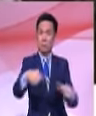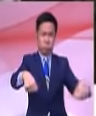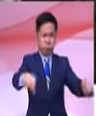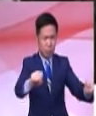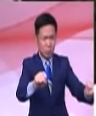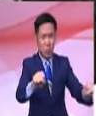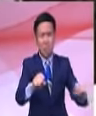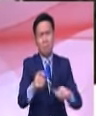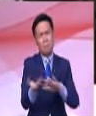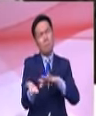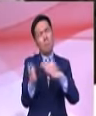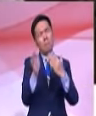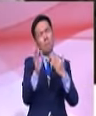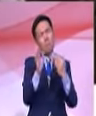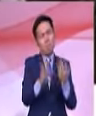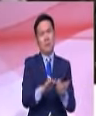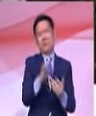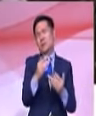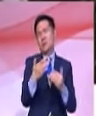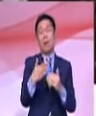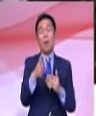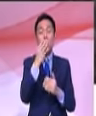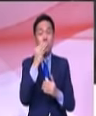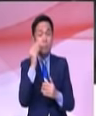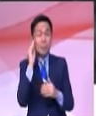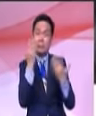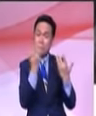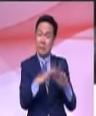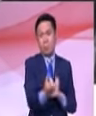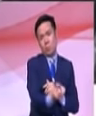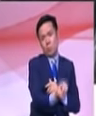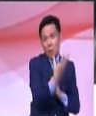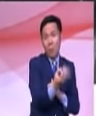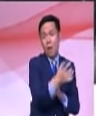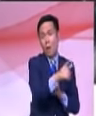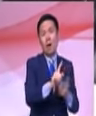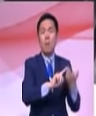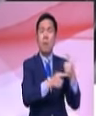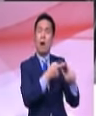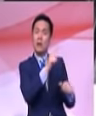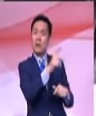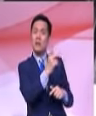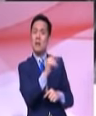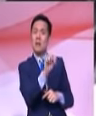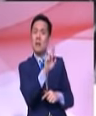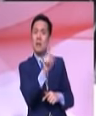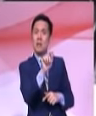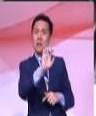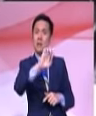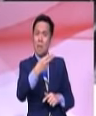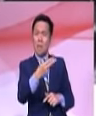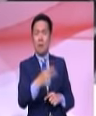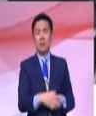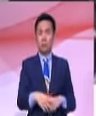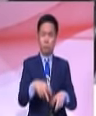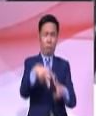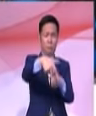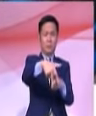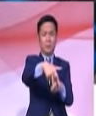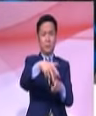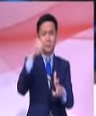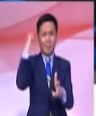Aiman Ruzailan dalam perjalanan pulang selepas berbuka puasa bersama rakan di Bandar Kertih. Dia bagaimanapun dikatakan